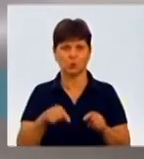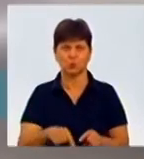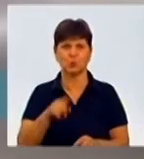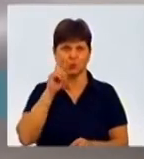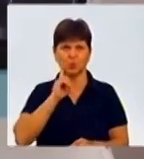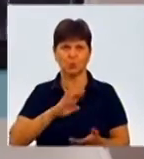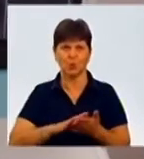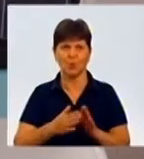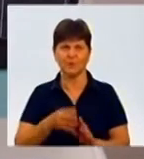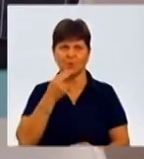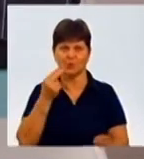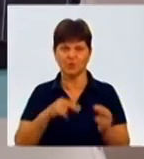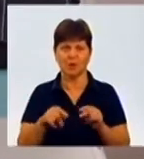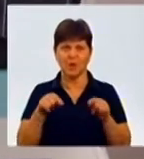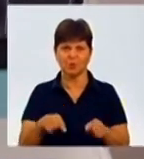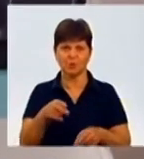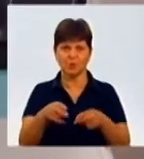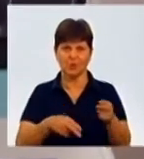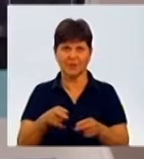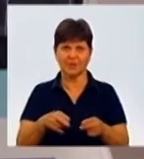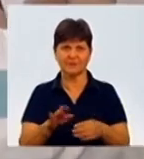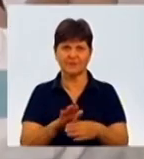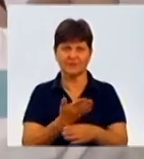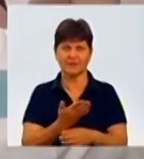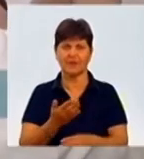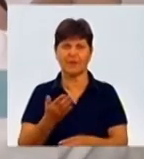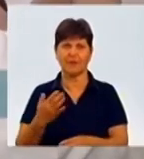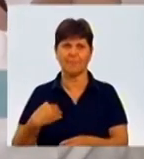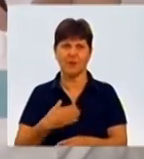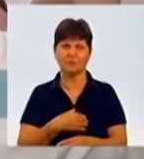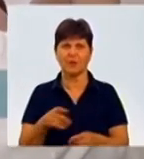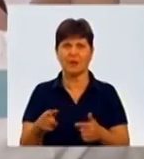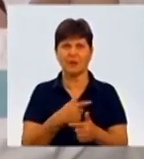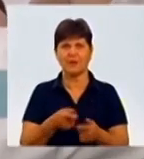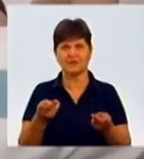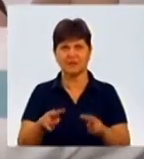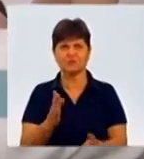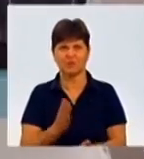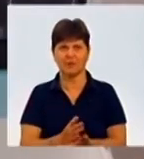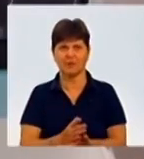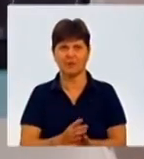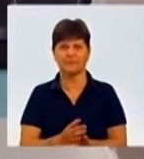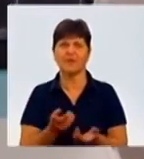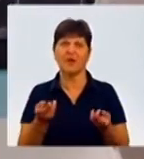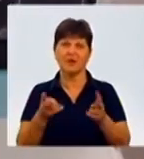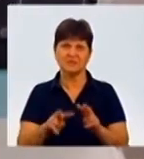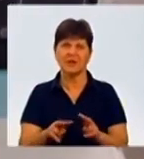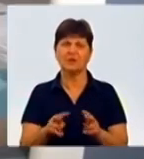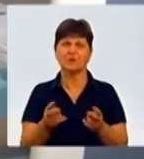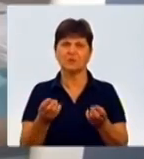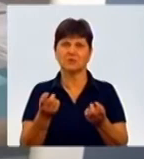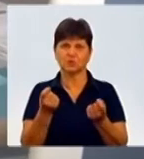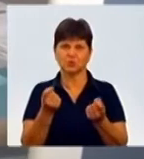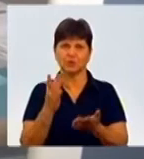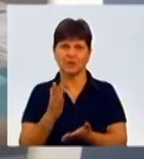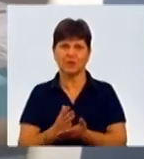повне видалення тканей молочної залози. Чи залишок є? Залишок знизу лишився там.